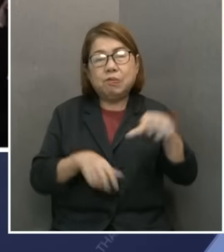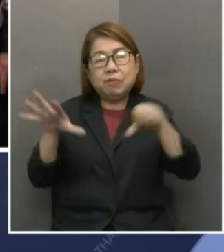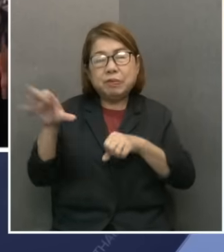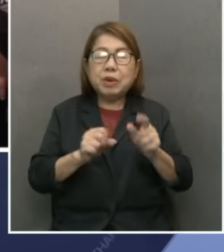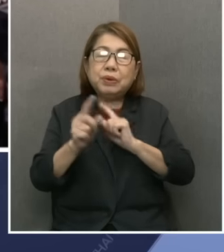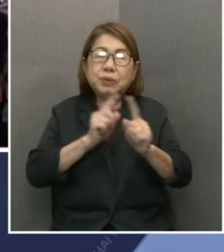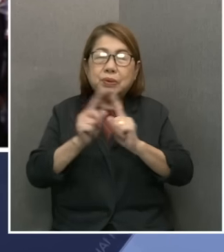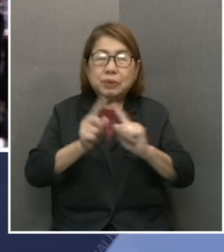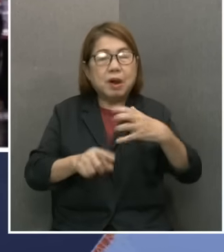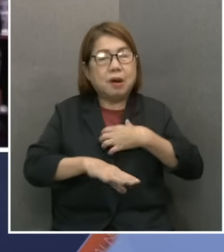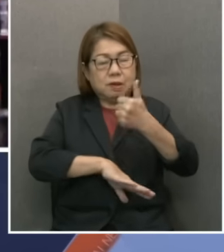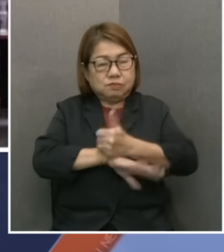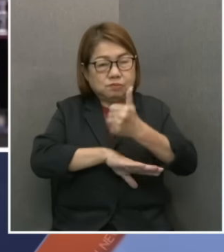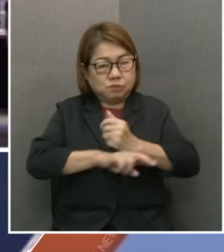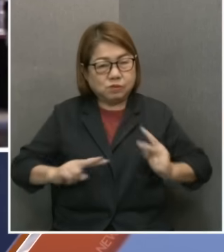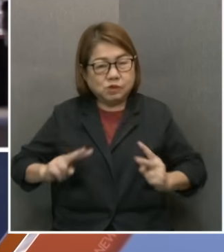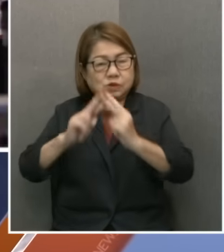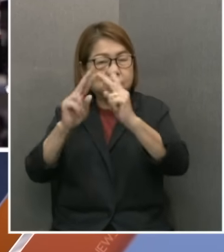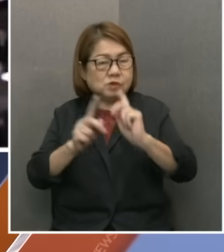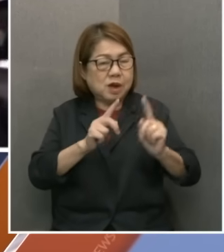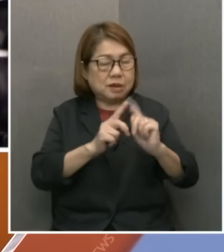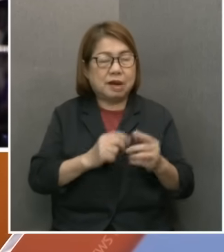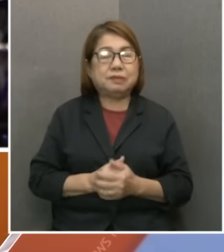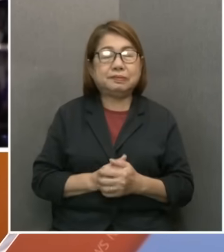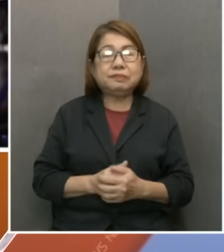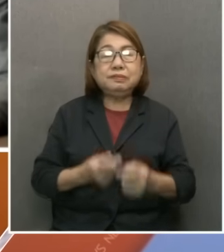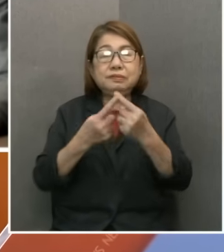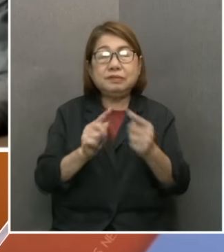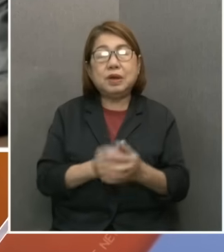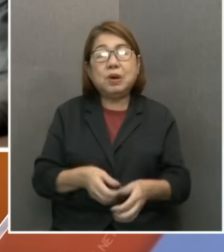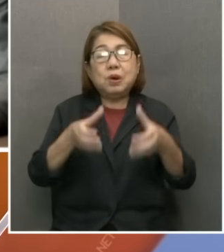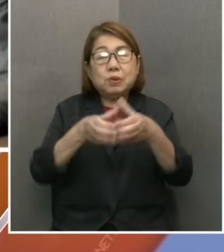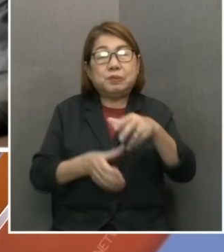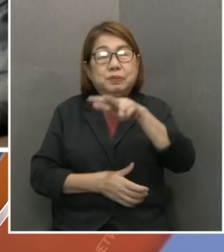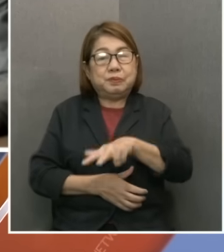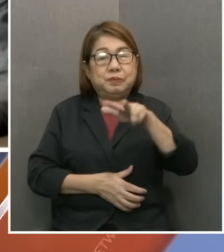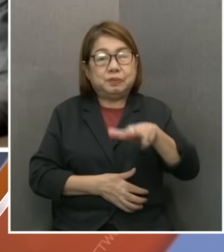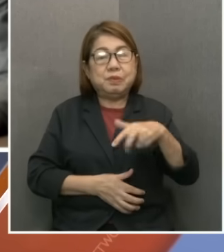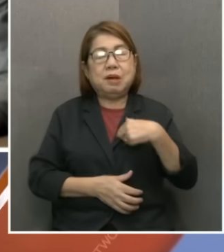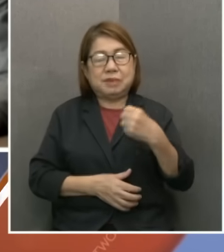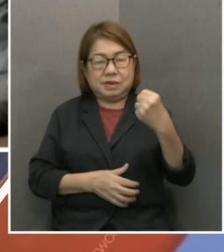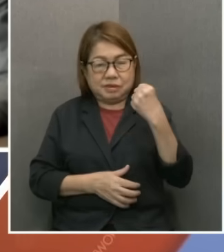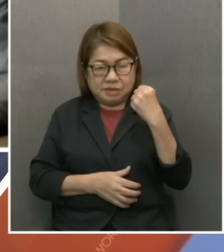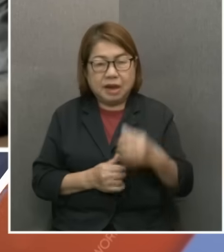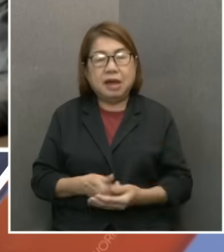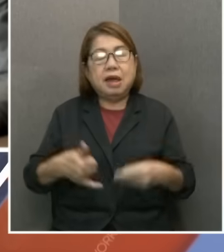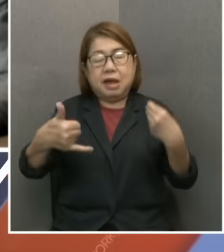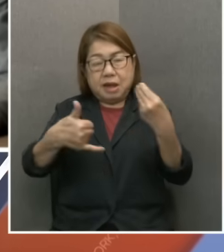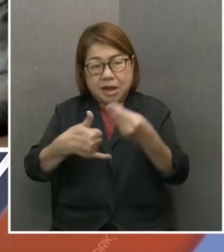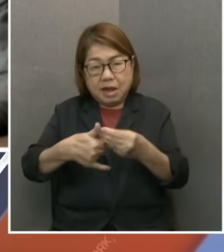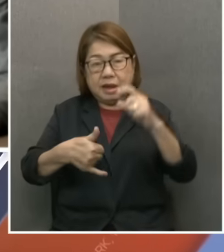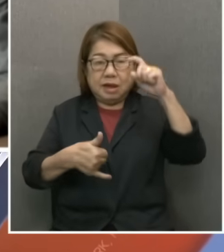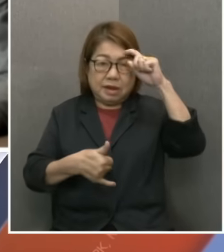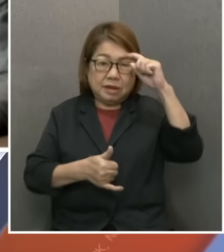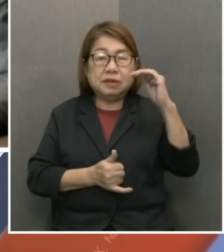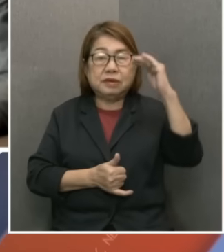เก้าอี้รัฐมนตรีออกมาอย่างต่อเนื่องในส่วนของพรรคพระทัยเองนะคะก็มั่นใจค่ะว่านายเเฐาทวีสินนะ